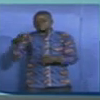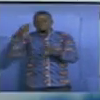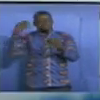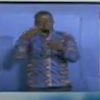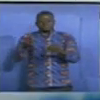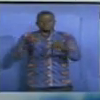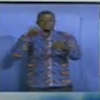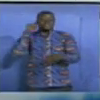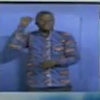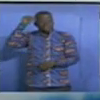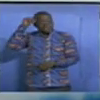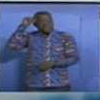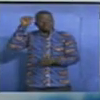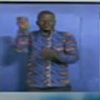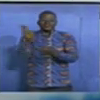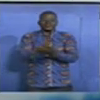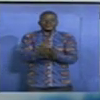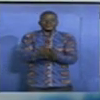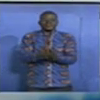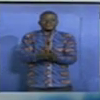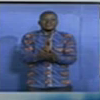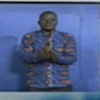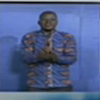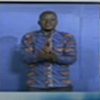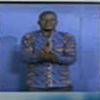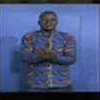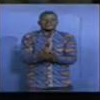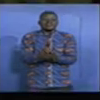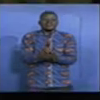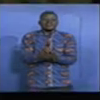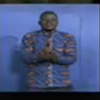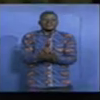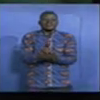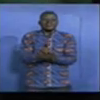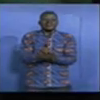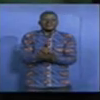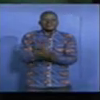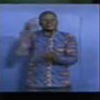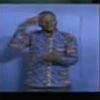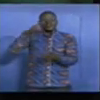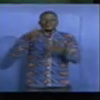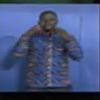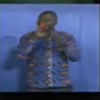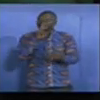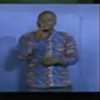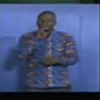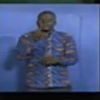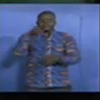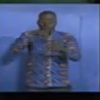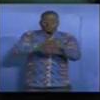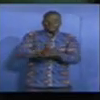Guiti, Aboubakar Sagnon. Kogloé Goland, une réelle plongée dans l'histoire des